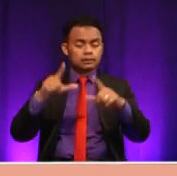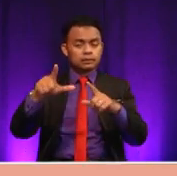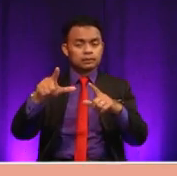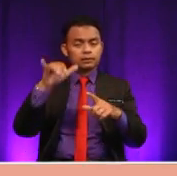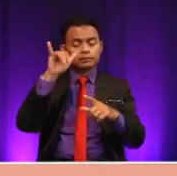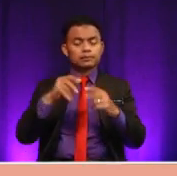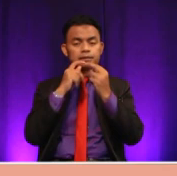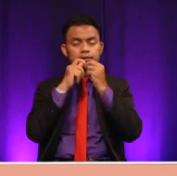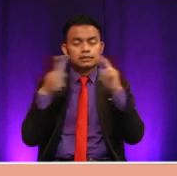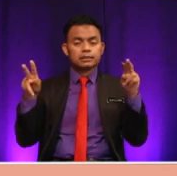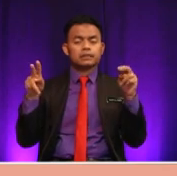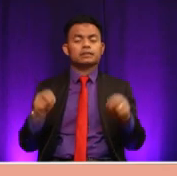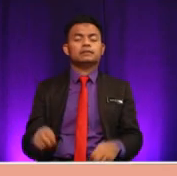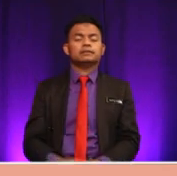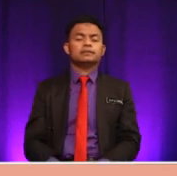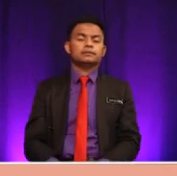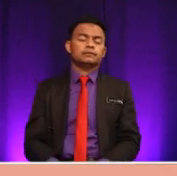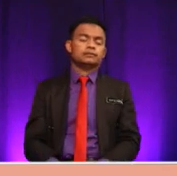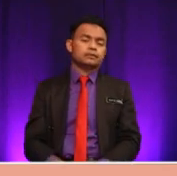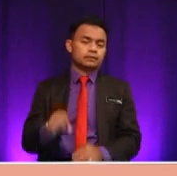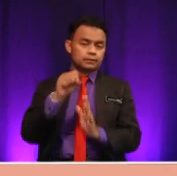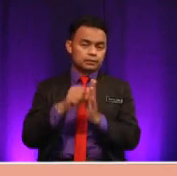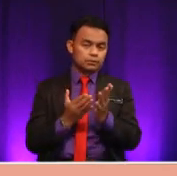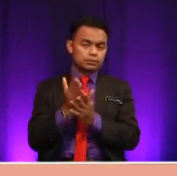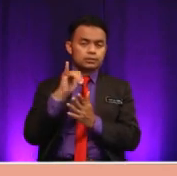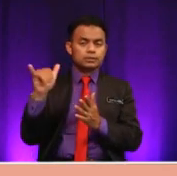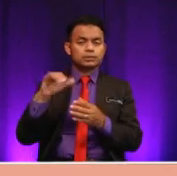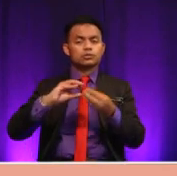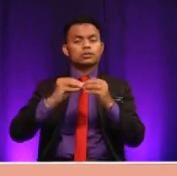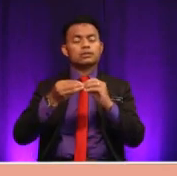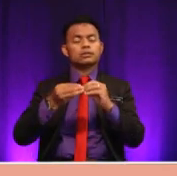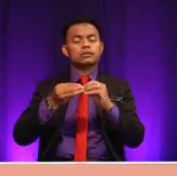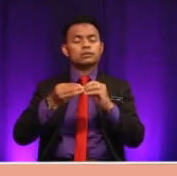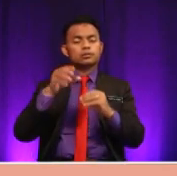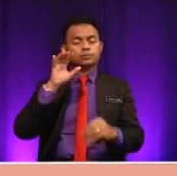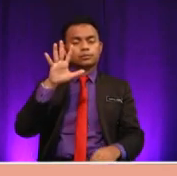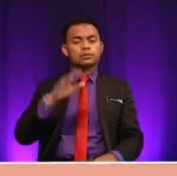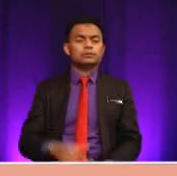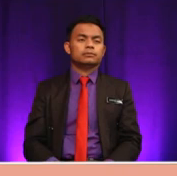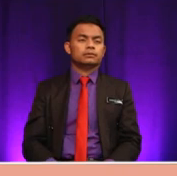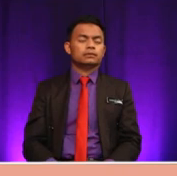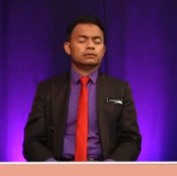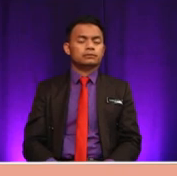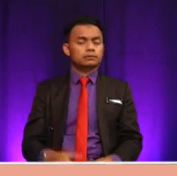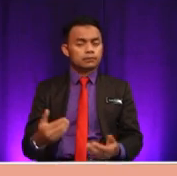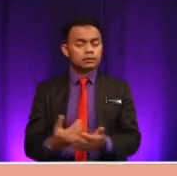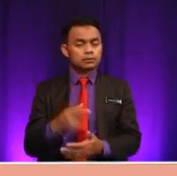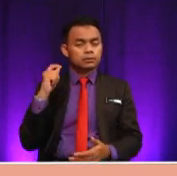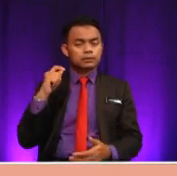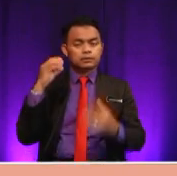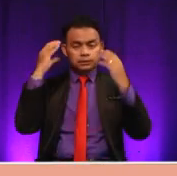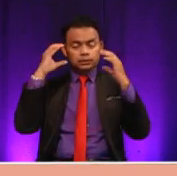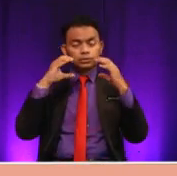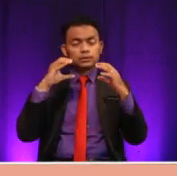Oke Diteruskan dengan soal yang kelima Oke baru tadi saya ucapkan Mungkin dia kalau